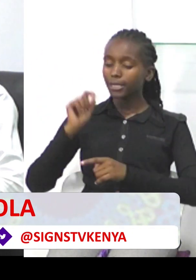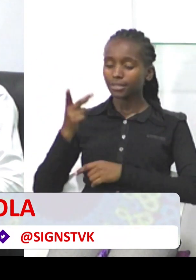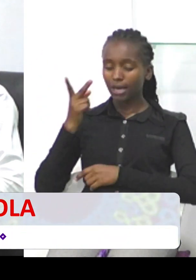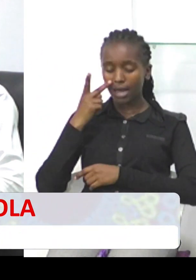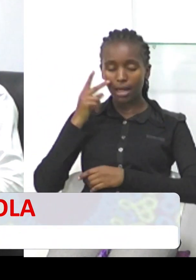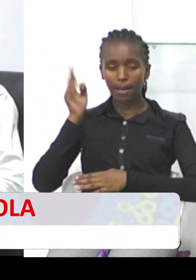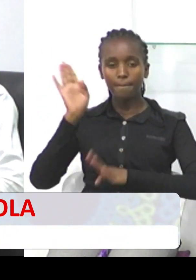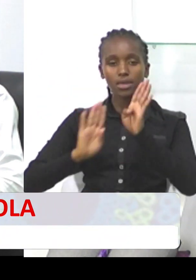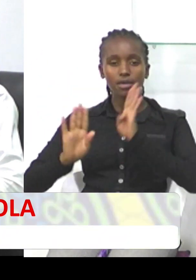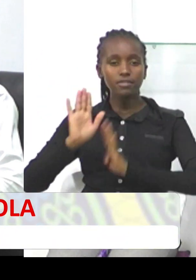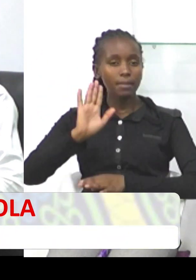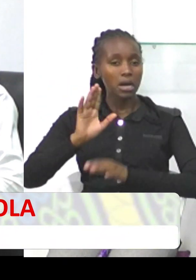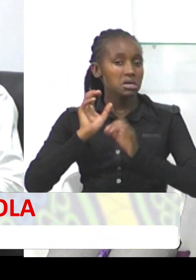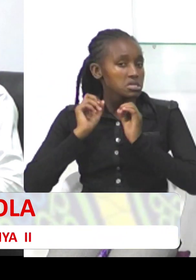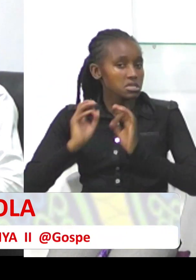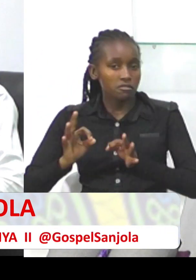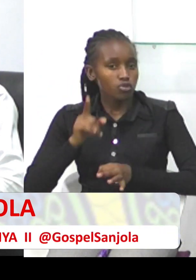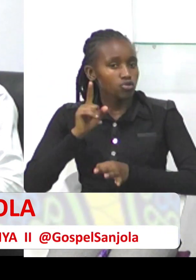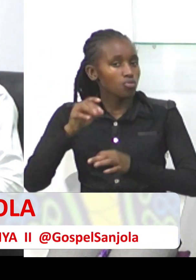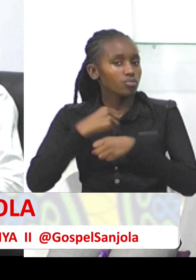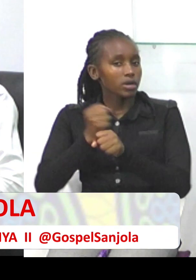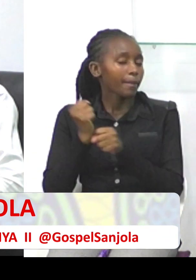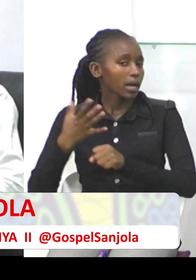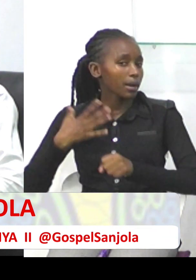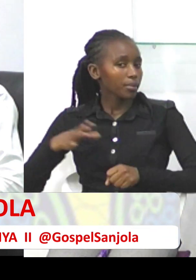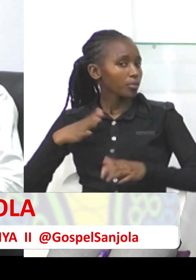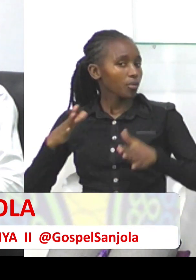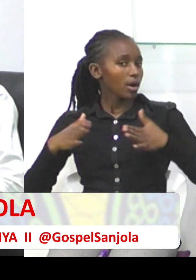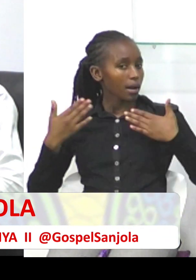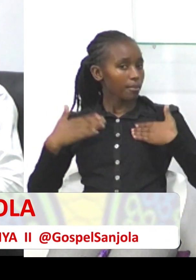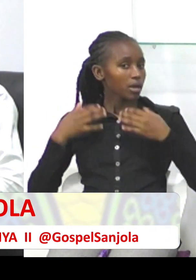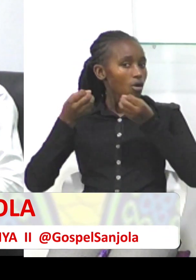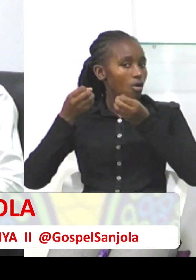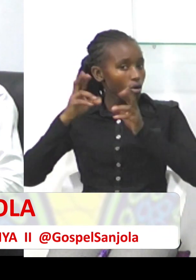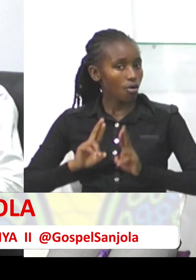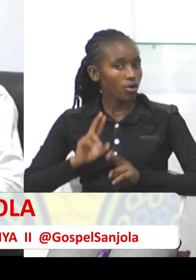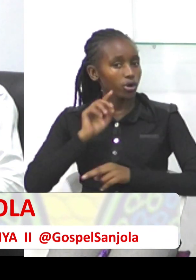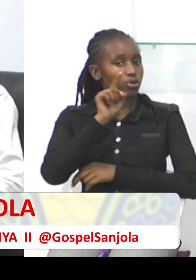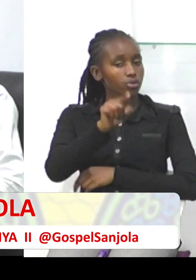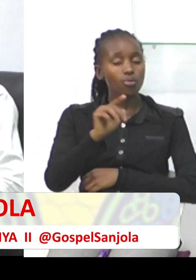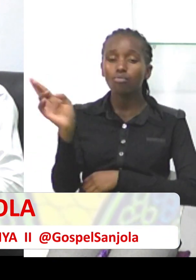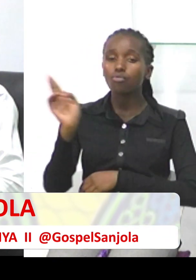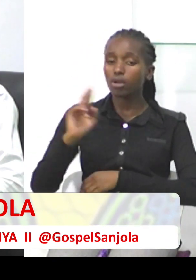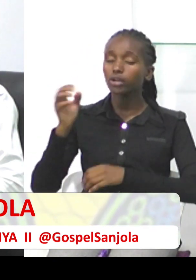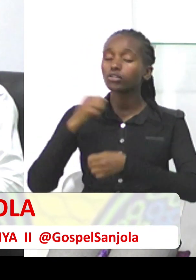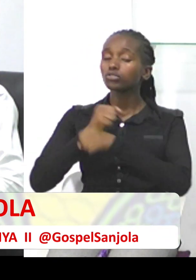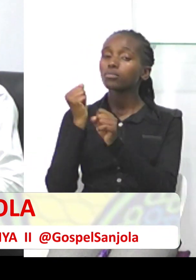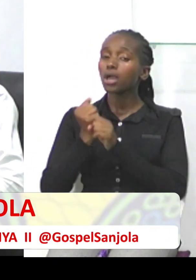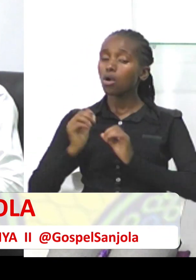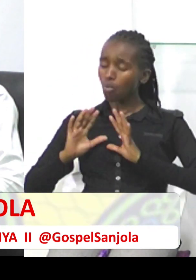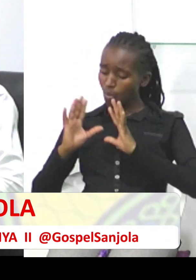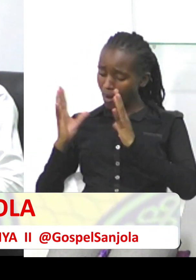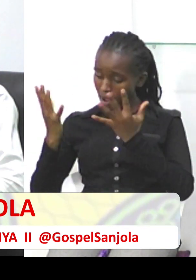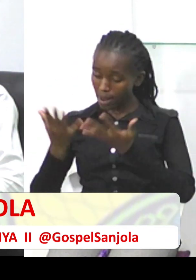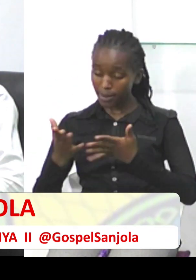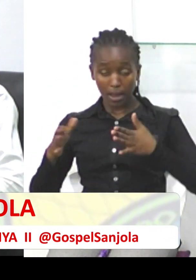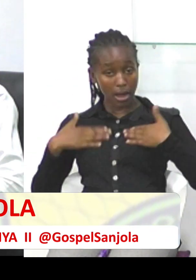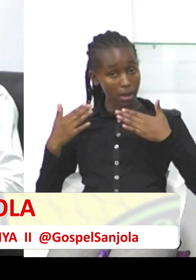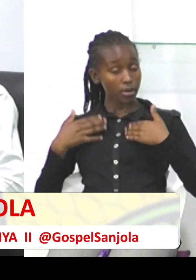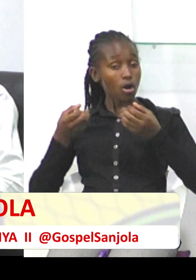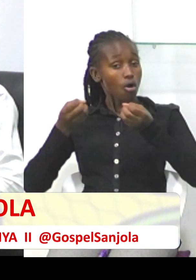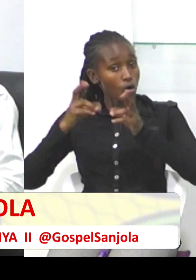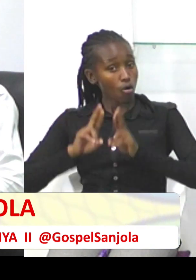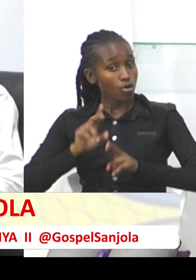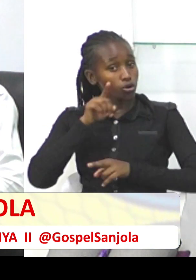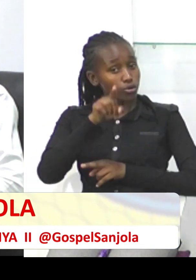Unafanya kazi ya Mungu kwa kumfurahisha mwanadamu ama unafanya kazi ya Mungu kwa kufurahisha ulimwengu? Wewe